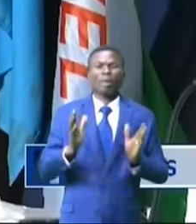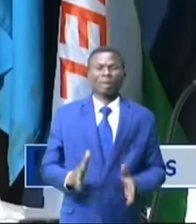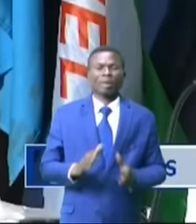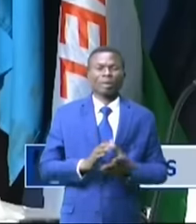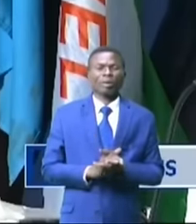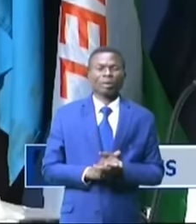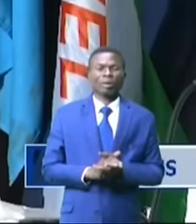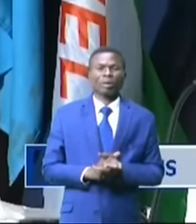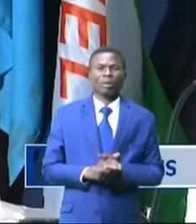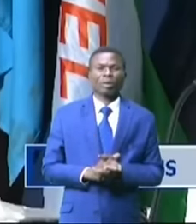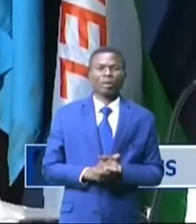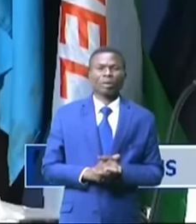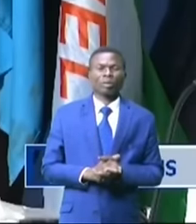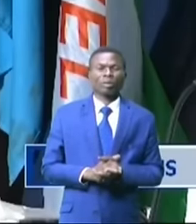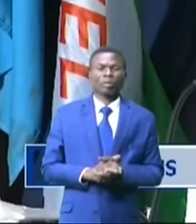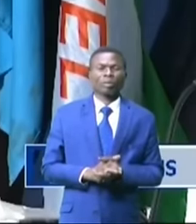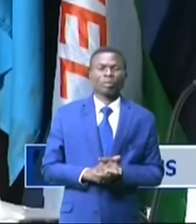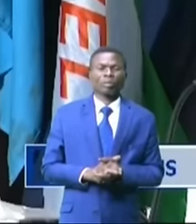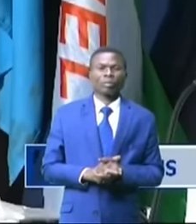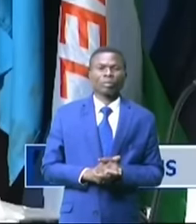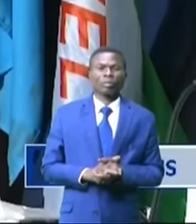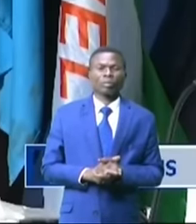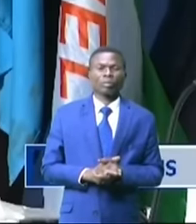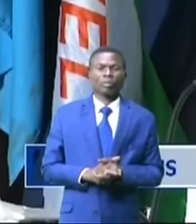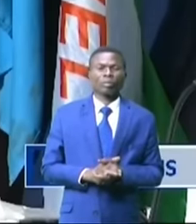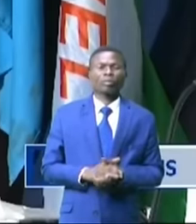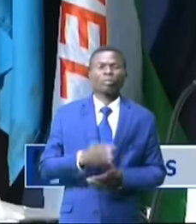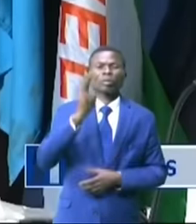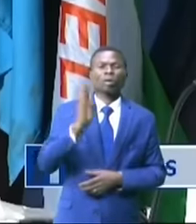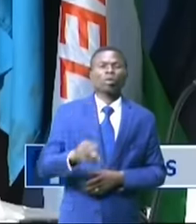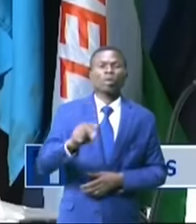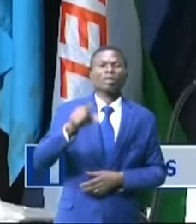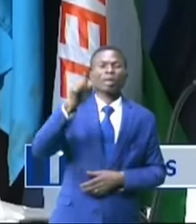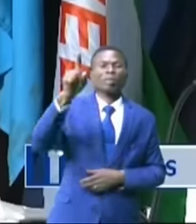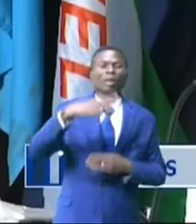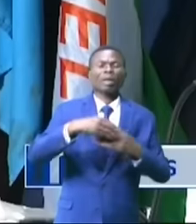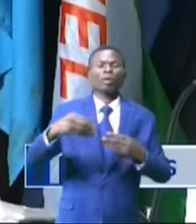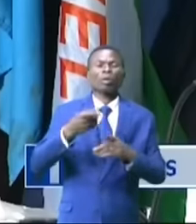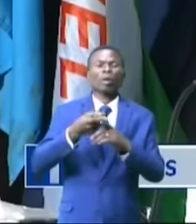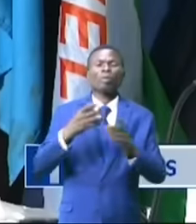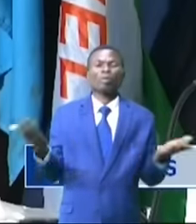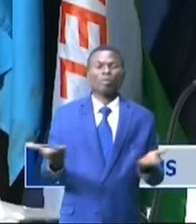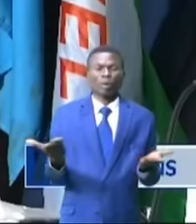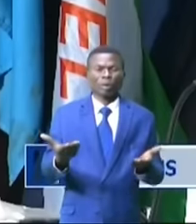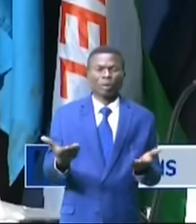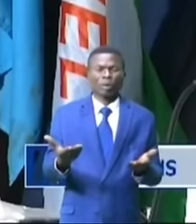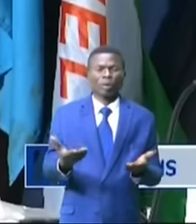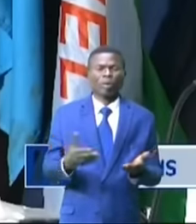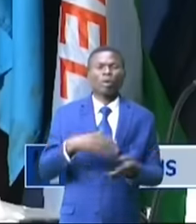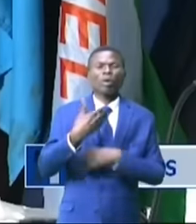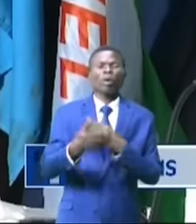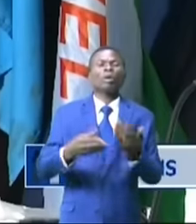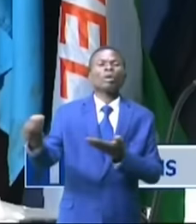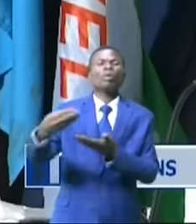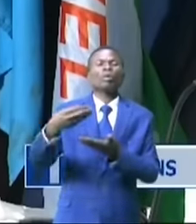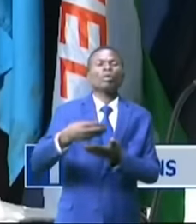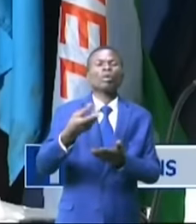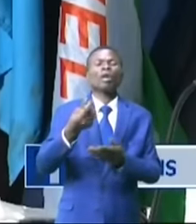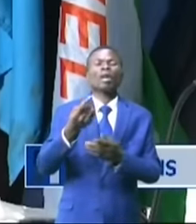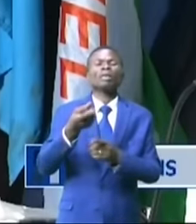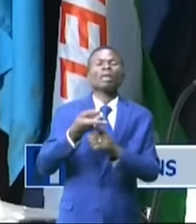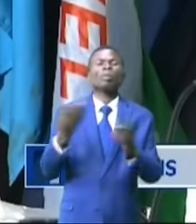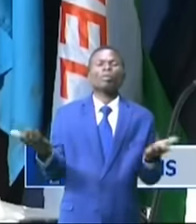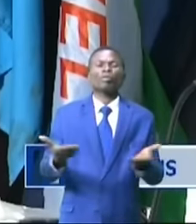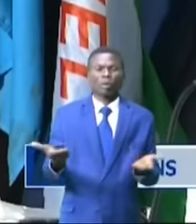À quoi sont destinés ces 300 milliards de dollars et comment les mobiliser ou les financer?